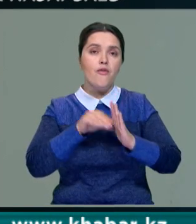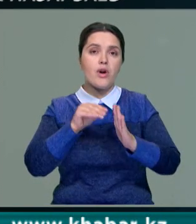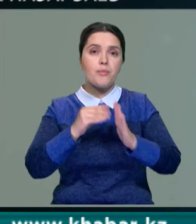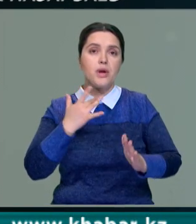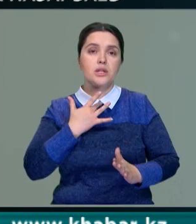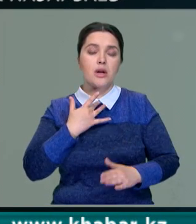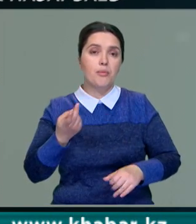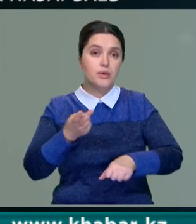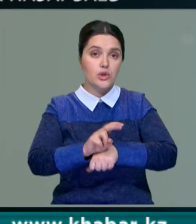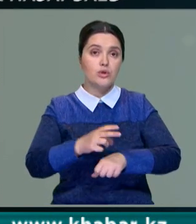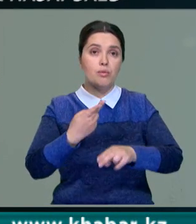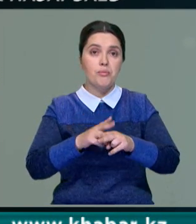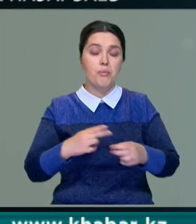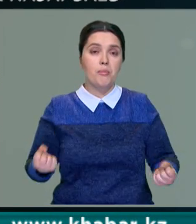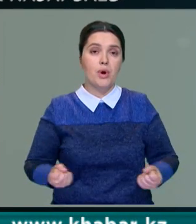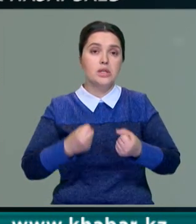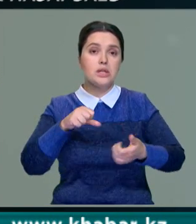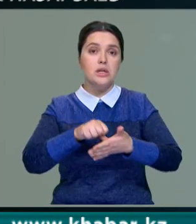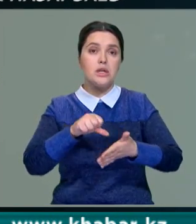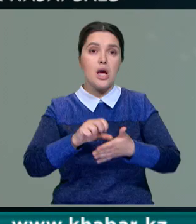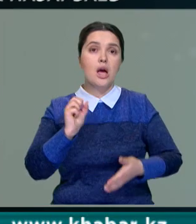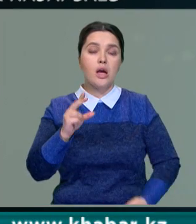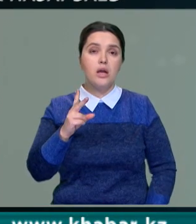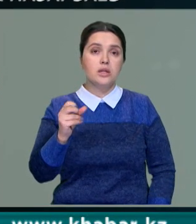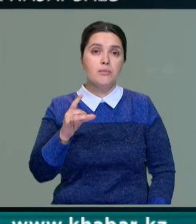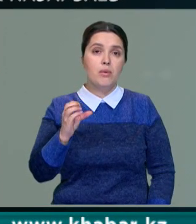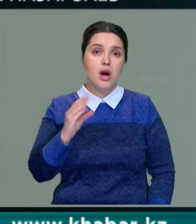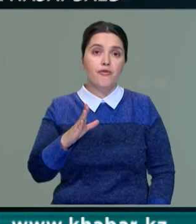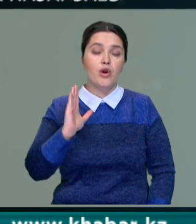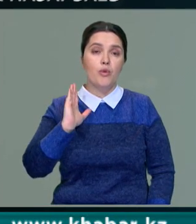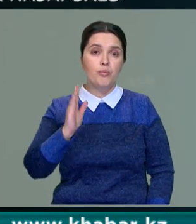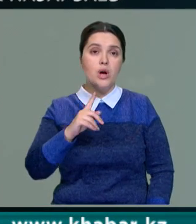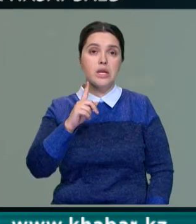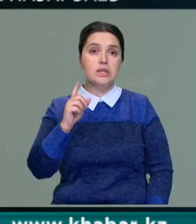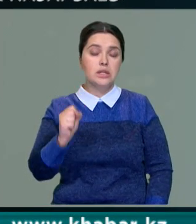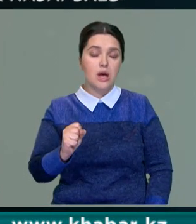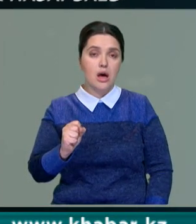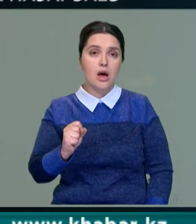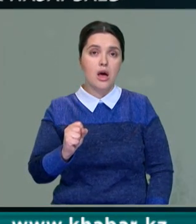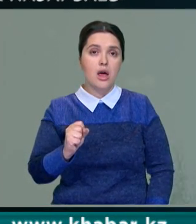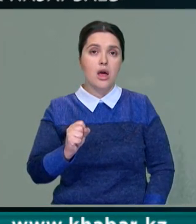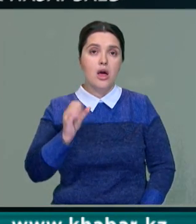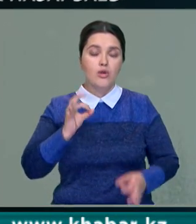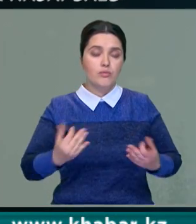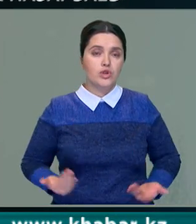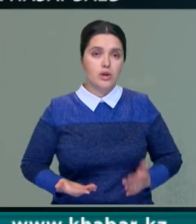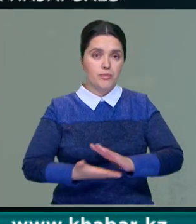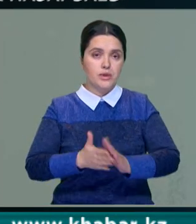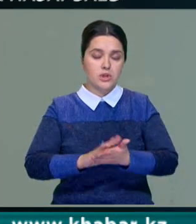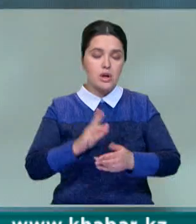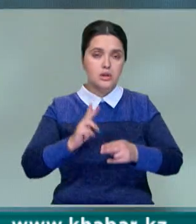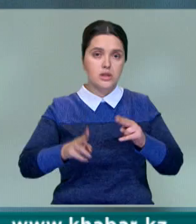свой выбор, поддержат того кандидата, который, как Назарбаев, будет стоять за стабильность в стране. Конец цитаты.